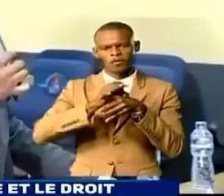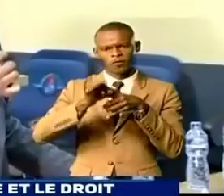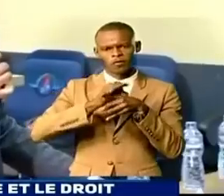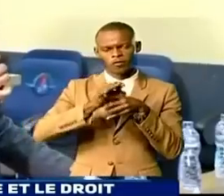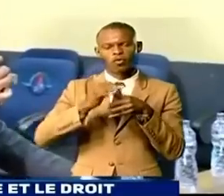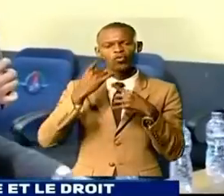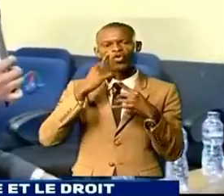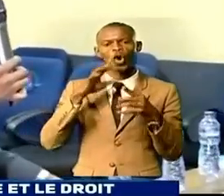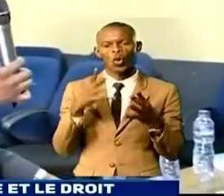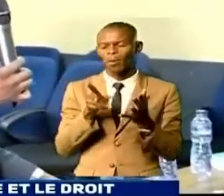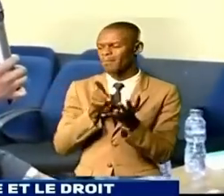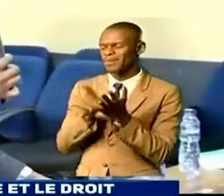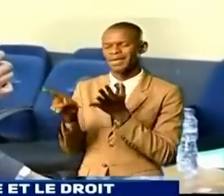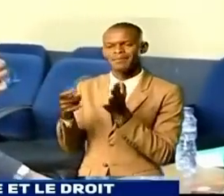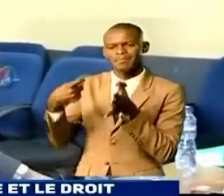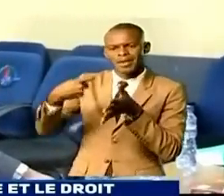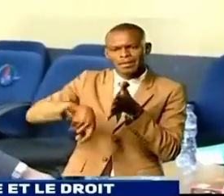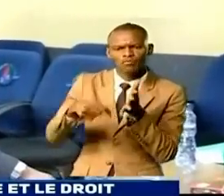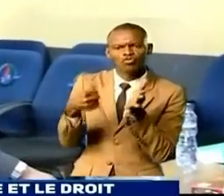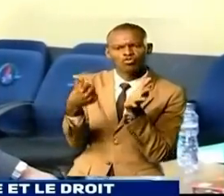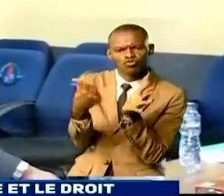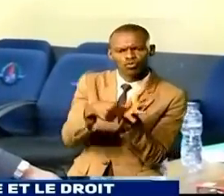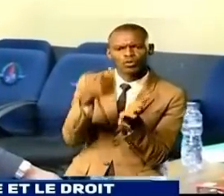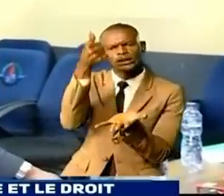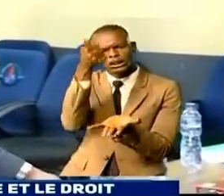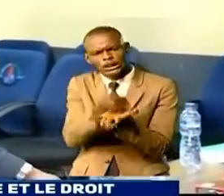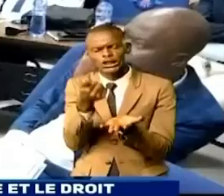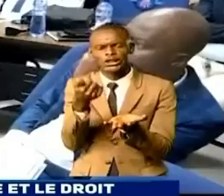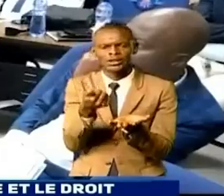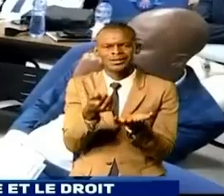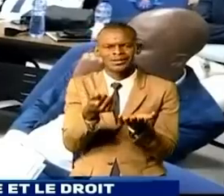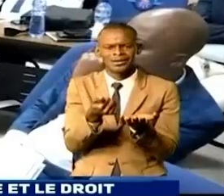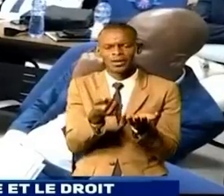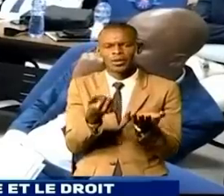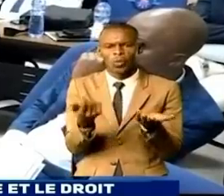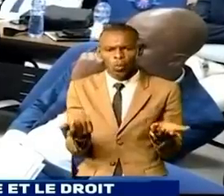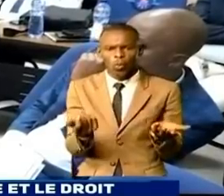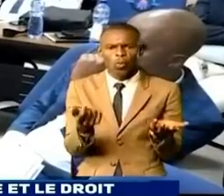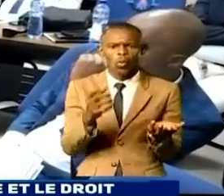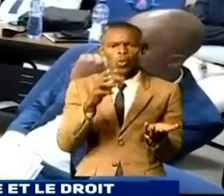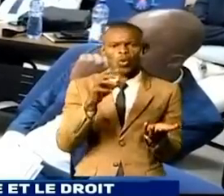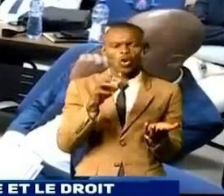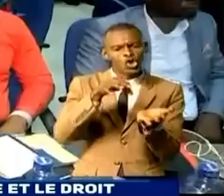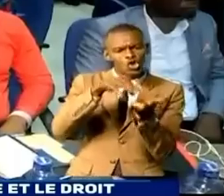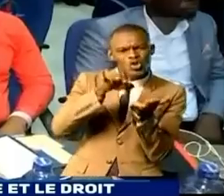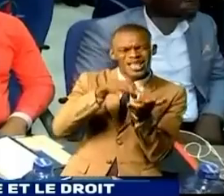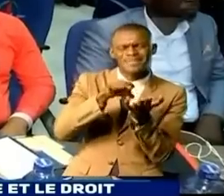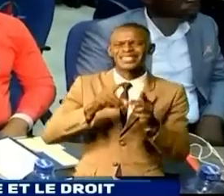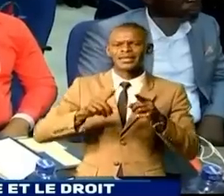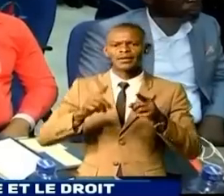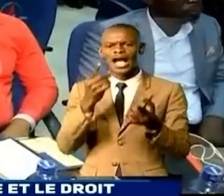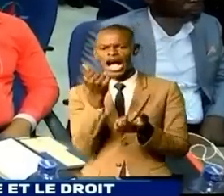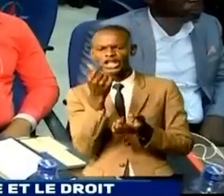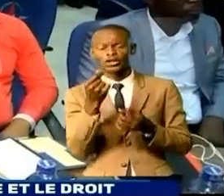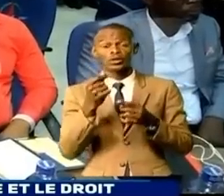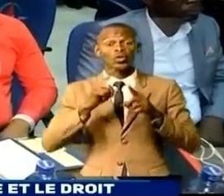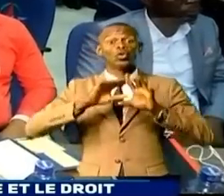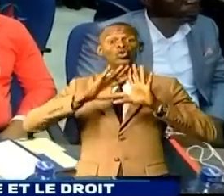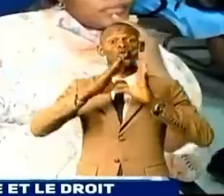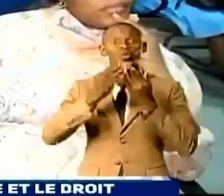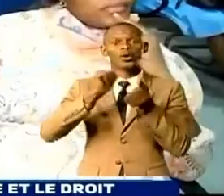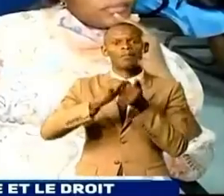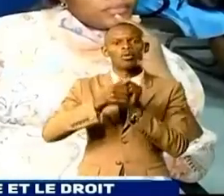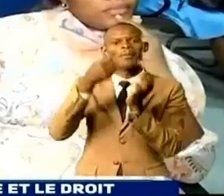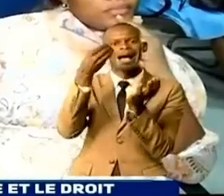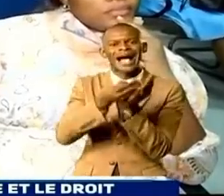de la sous-traitance et les assurances comme moyen de sécurisation des investissements. Une session des formations destinées aux entreprises